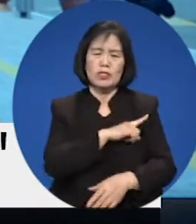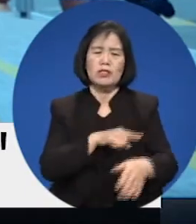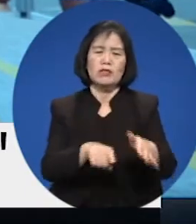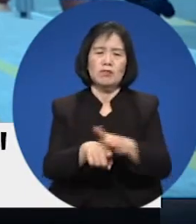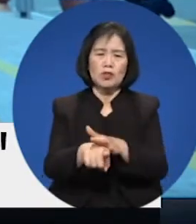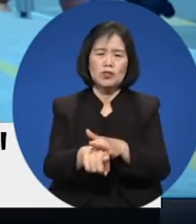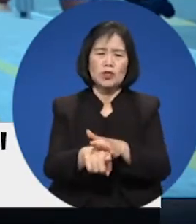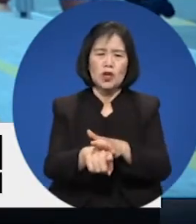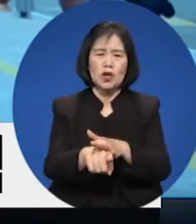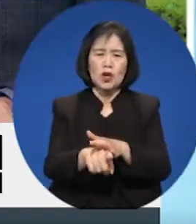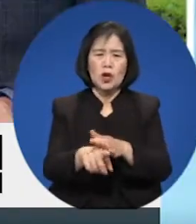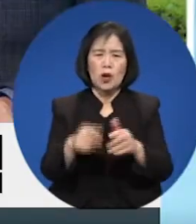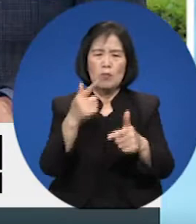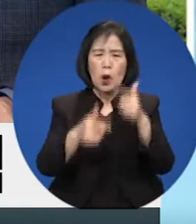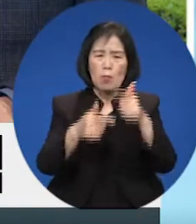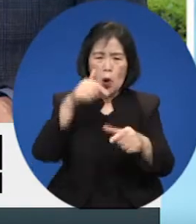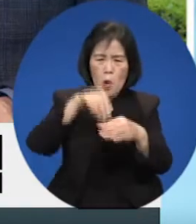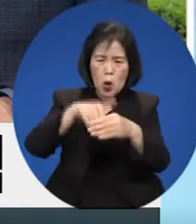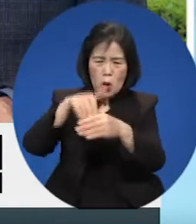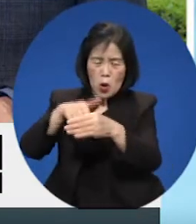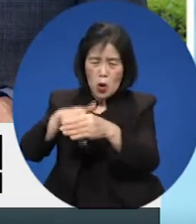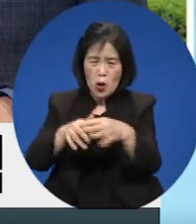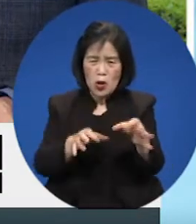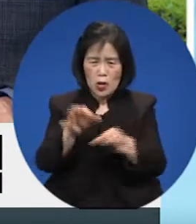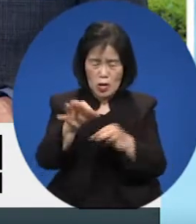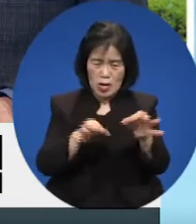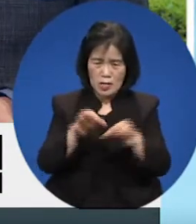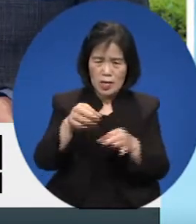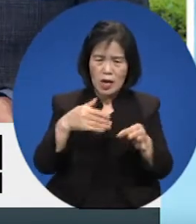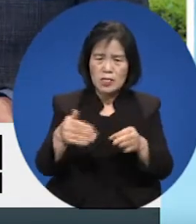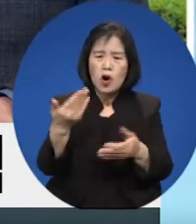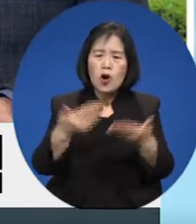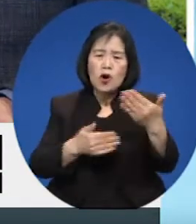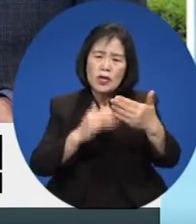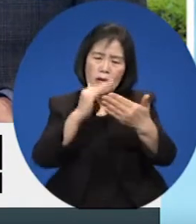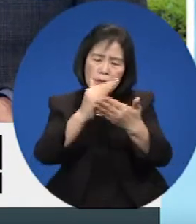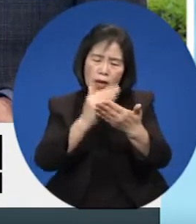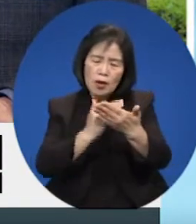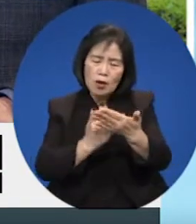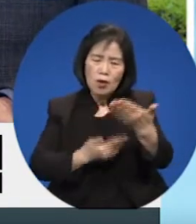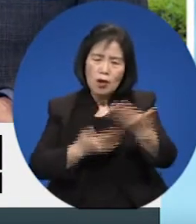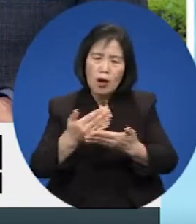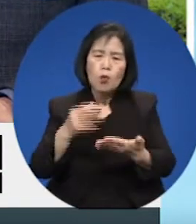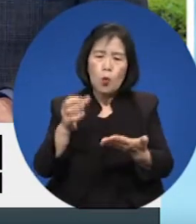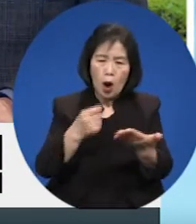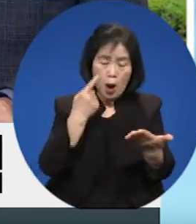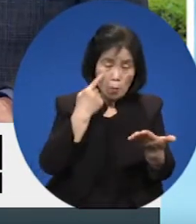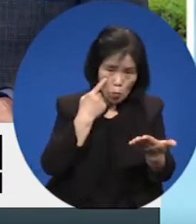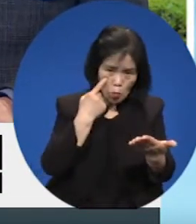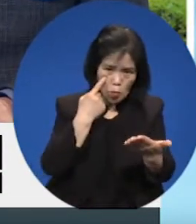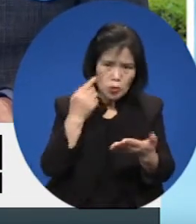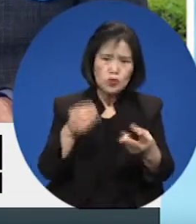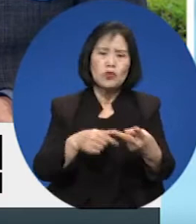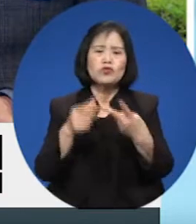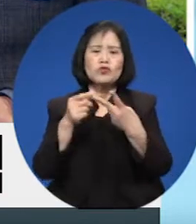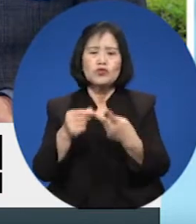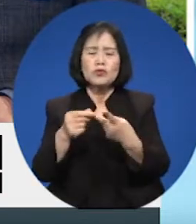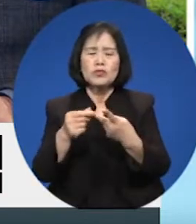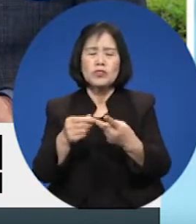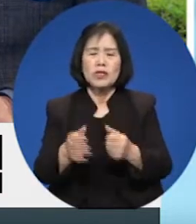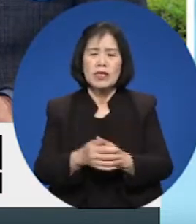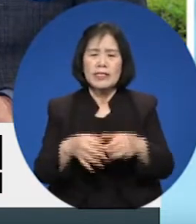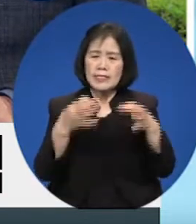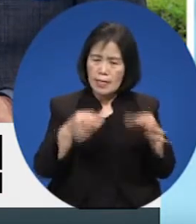목욕 쌍을 가서 거기서 거래한 내역을 가꾼 됩니다 그 다음에 두 번째 에 2